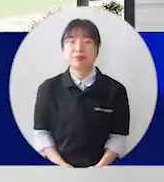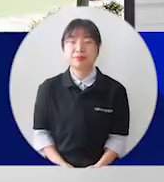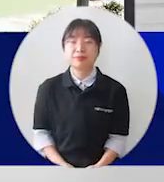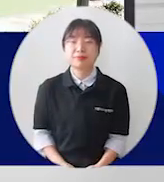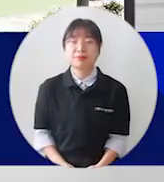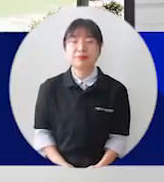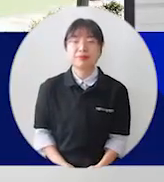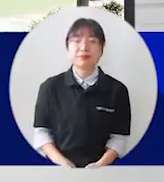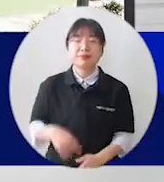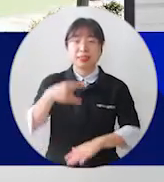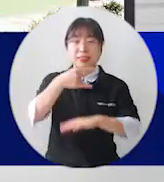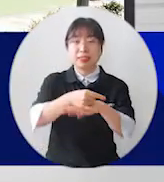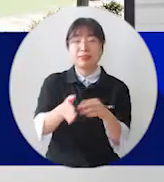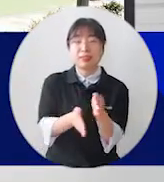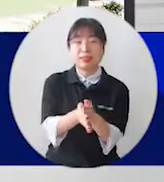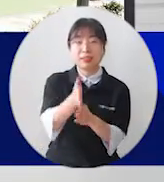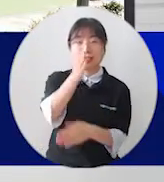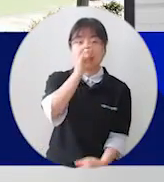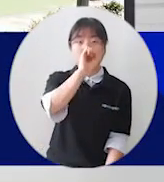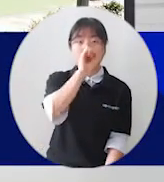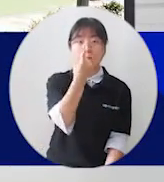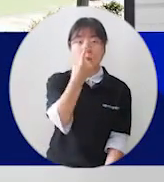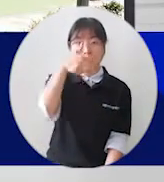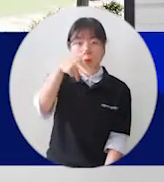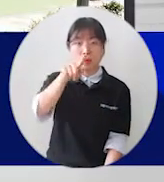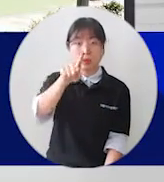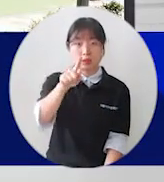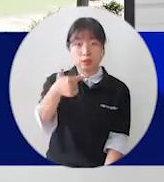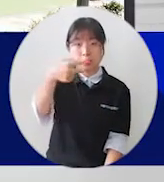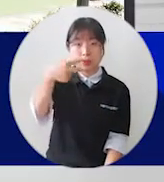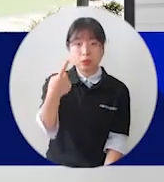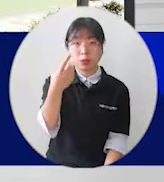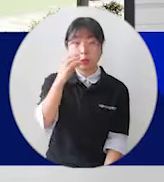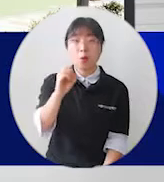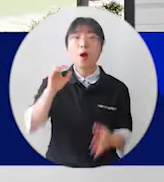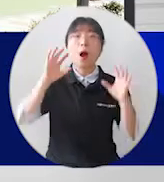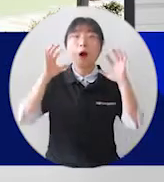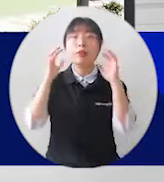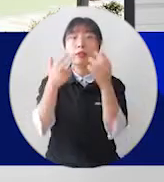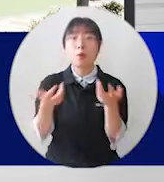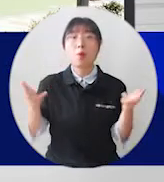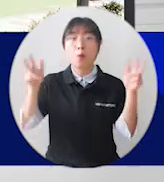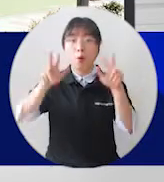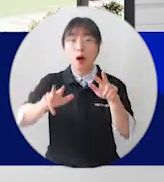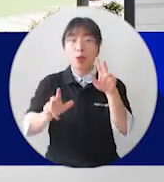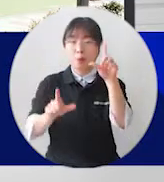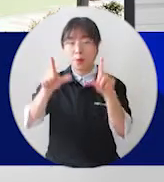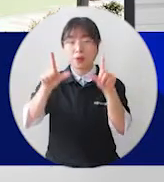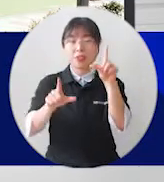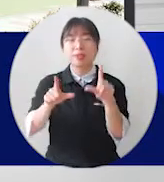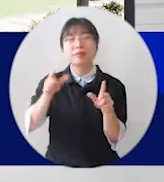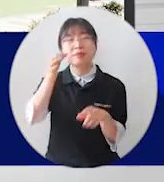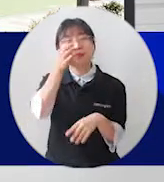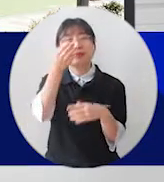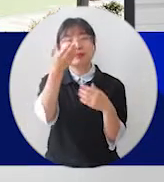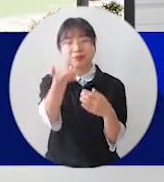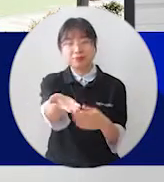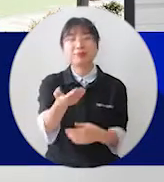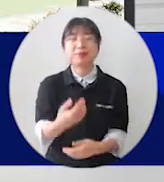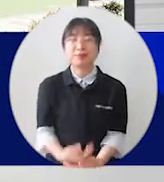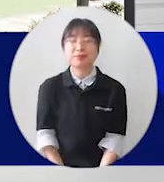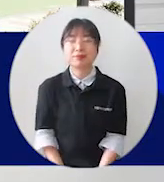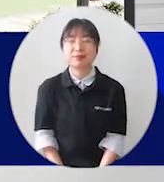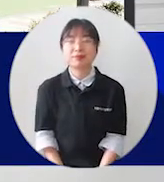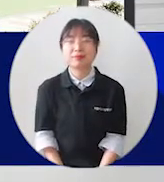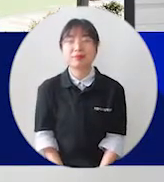영상으로 만나보는 의왕 스케치. 오늘은 우리 아이들이 마음껏 뛰어놀 수 있는 오전동 보식골로 어린이 공원의